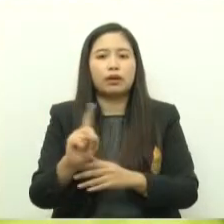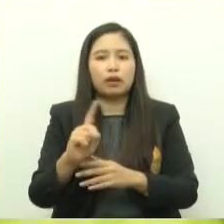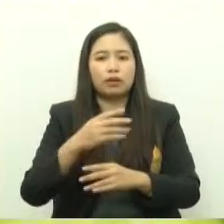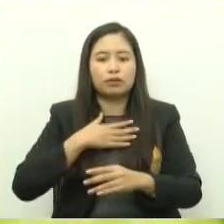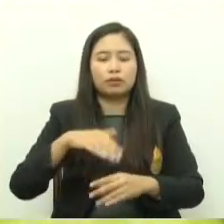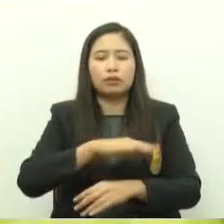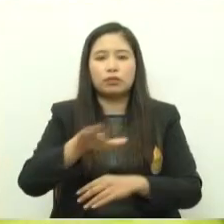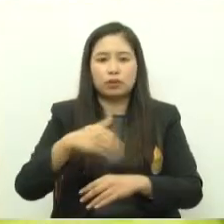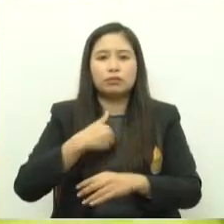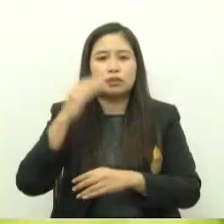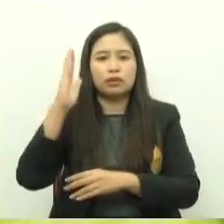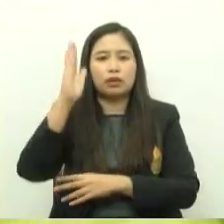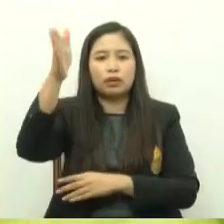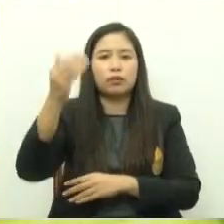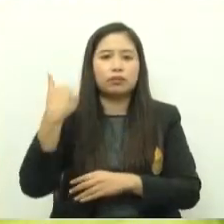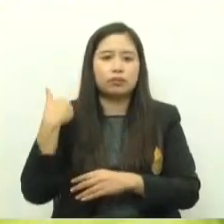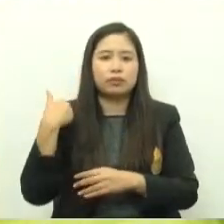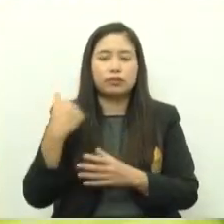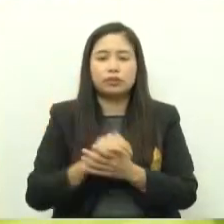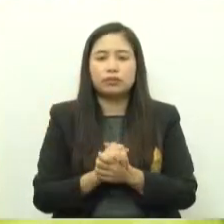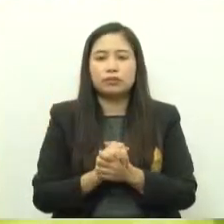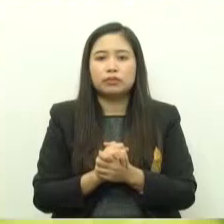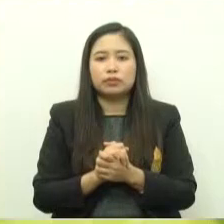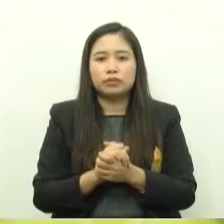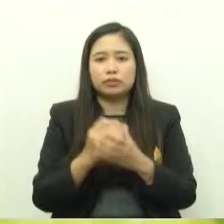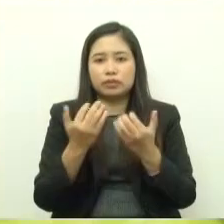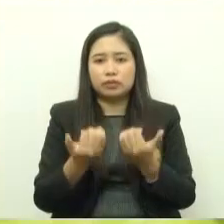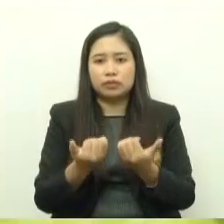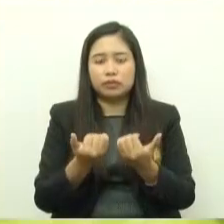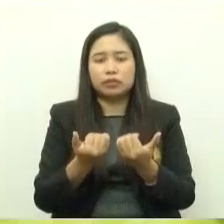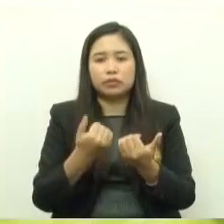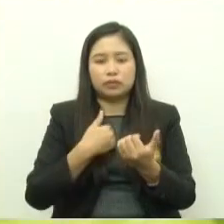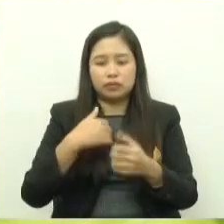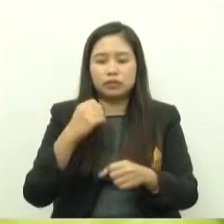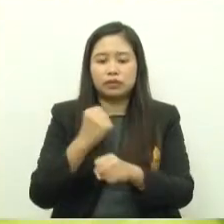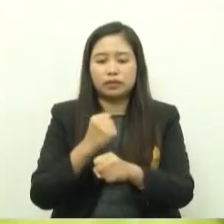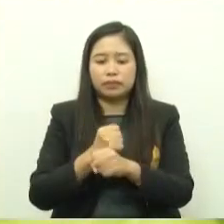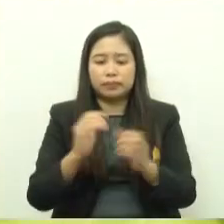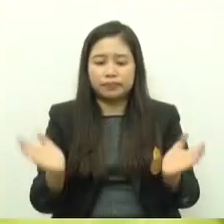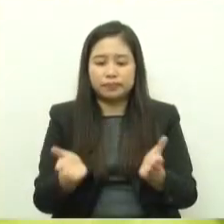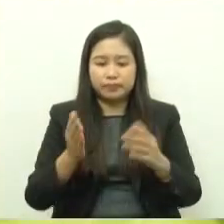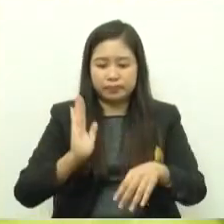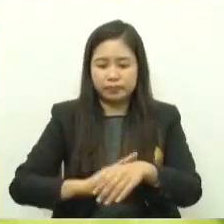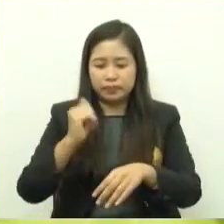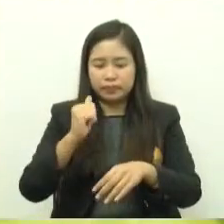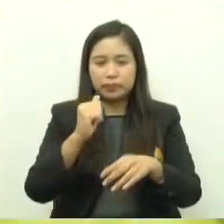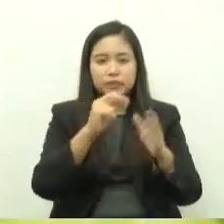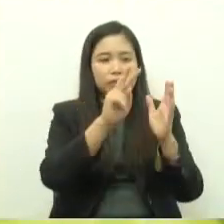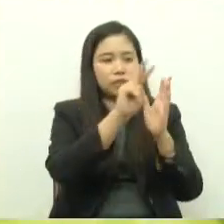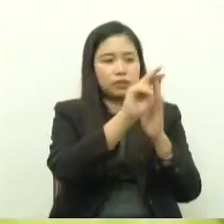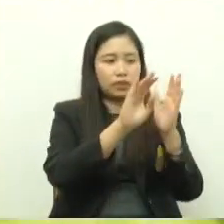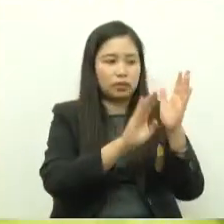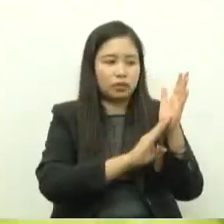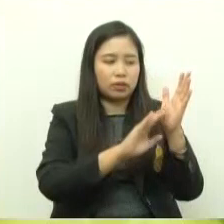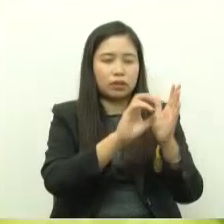คนที่มีอนาคตนะคะเพราะฉะนั้นแล้วการบ่มเพาะการสร้างสักกับยภาพรววมถึงการนำนโยบายของท่านเลขาธิการ